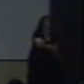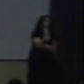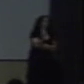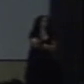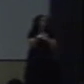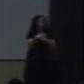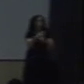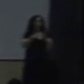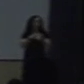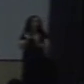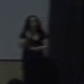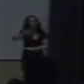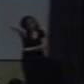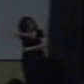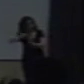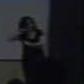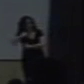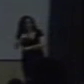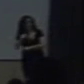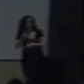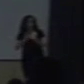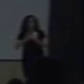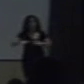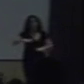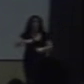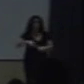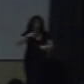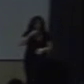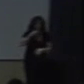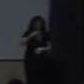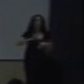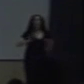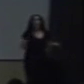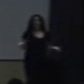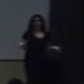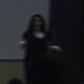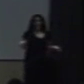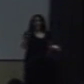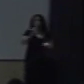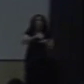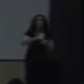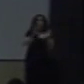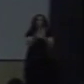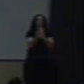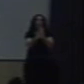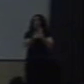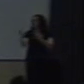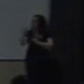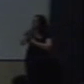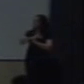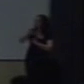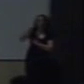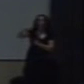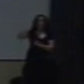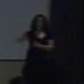també dir que quan s'ha parlat de generació Nini, molt sovint s'ha venut la imatge i s'ha fet a través del programa que deia la Carme, tant des de mitjans públics